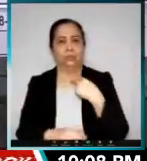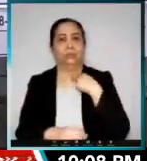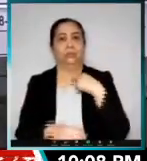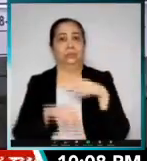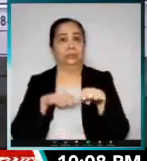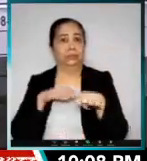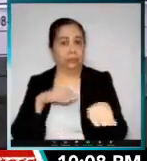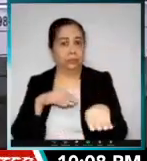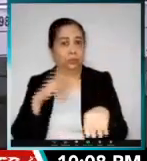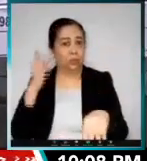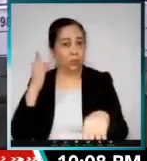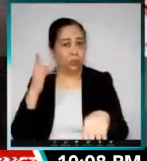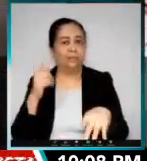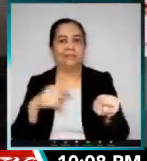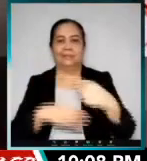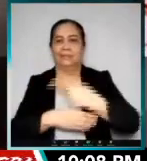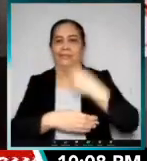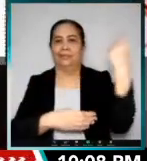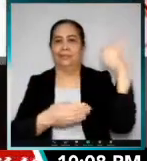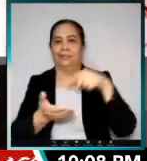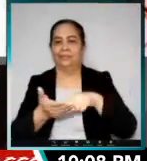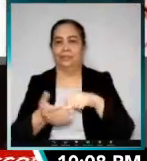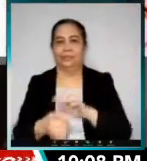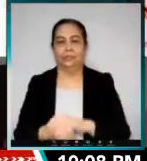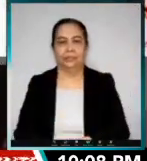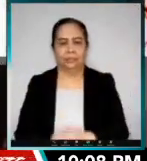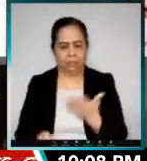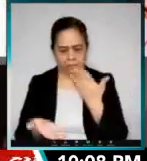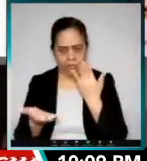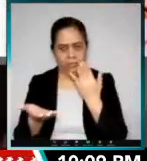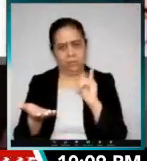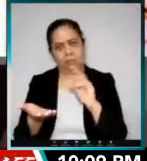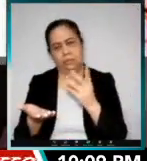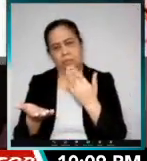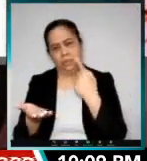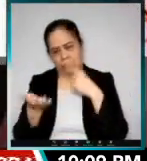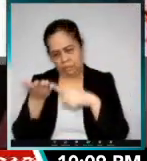sa checkpoint. Tingin na lang po ng ID natin, sir, for verification lang po.